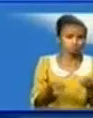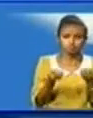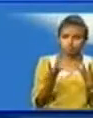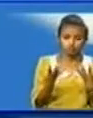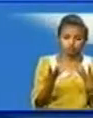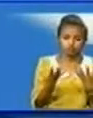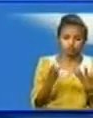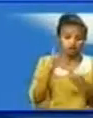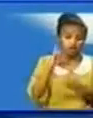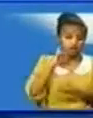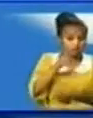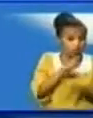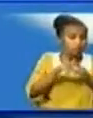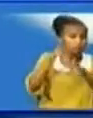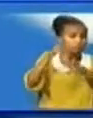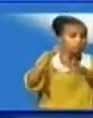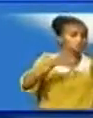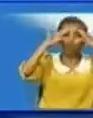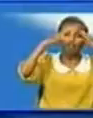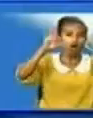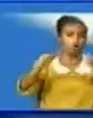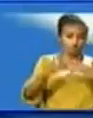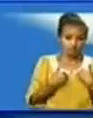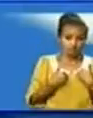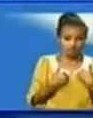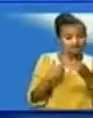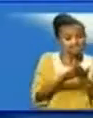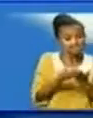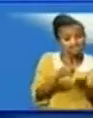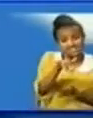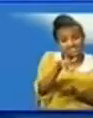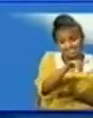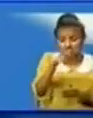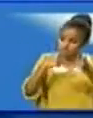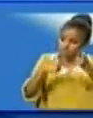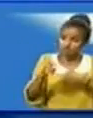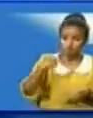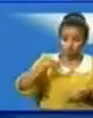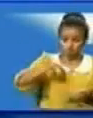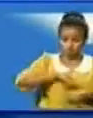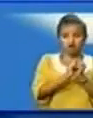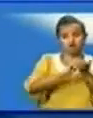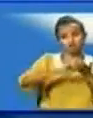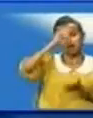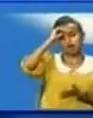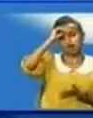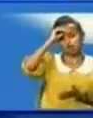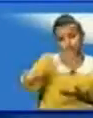ለመማር ማለት ነው ደፍ ሆነው ቋንቋን የማይችሉ እና እንደዚህ አይነት እየመጡ ይማራሉ።